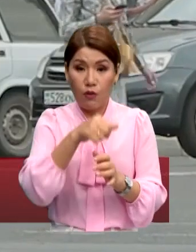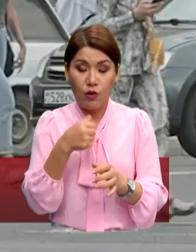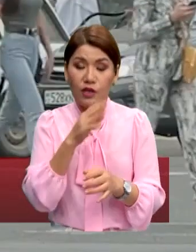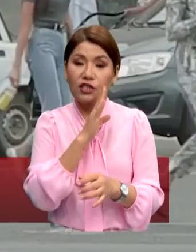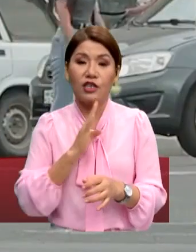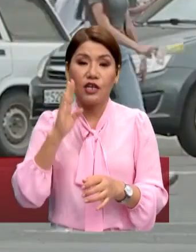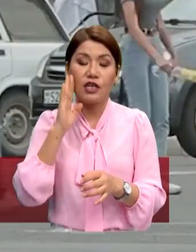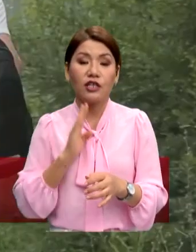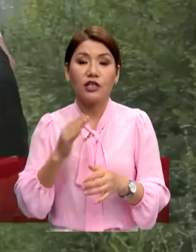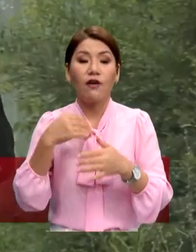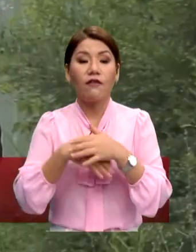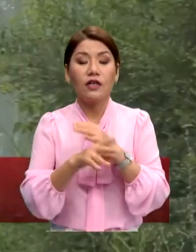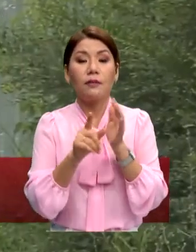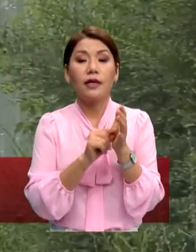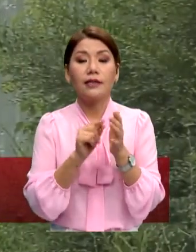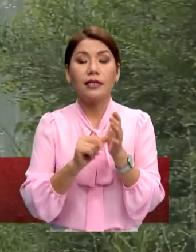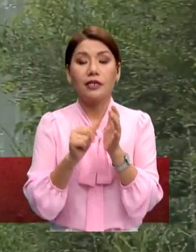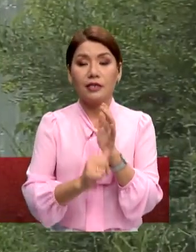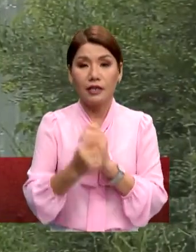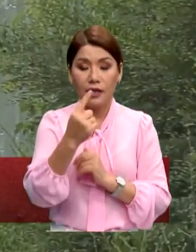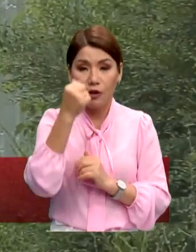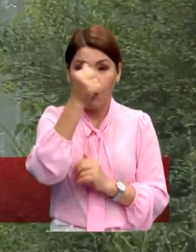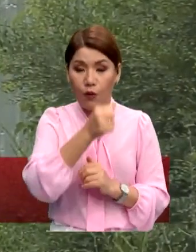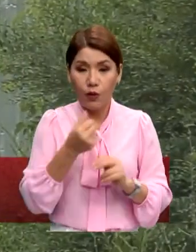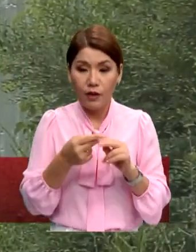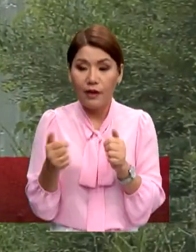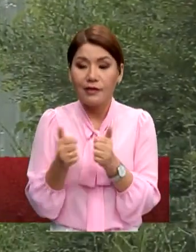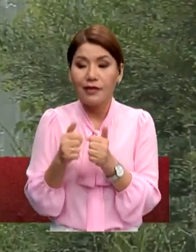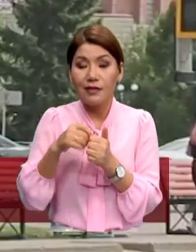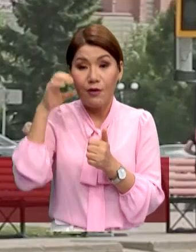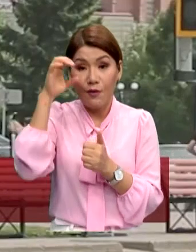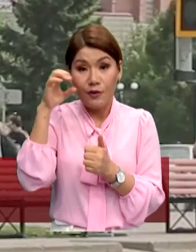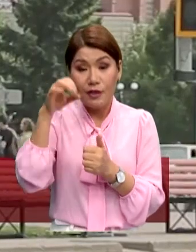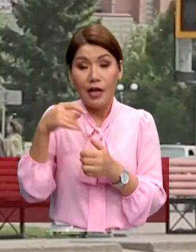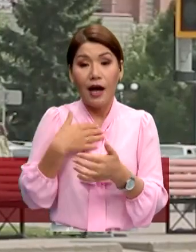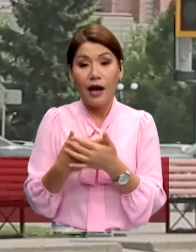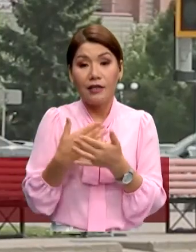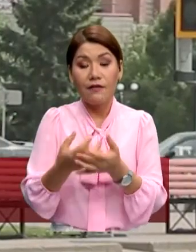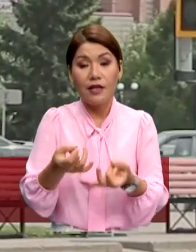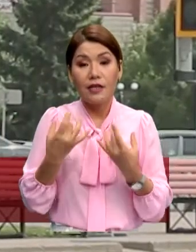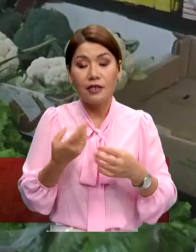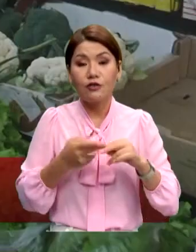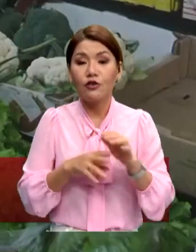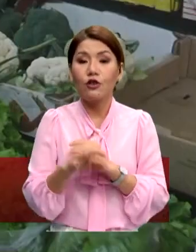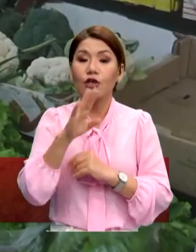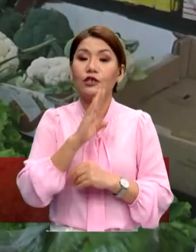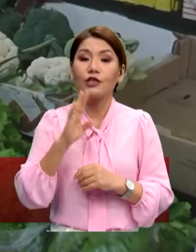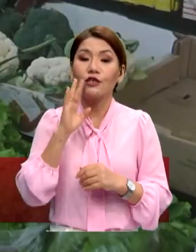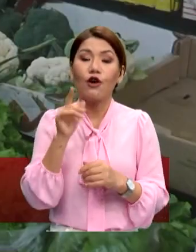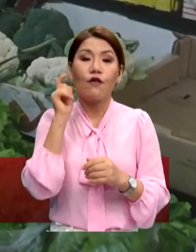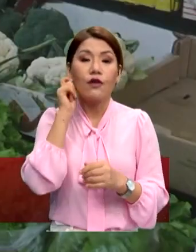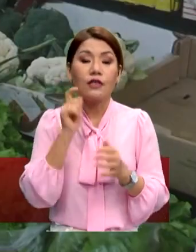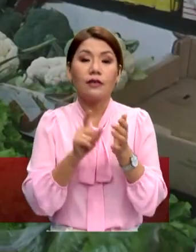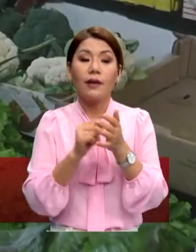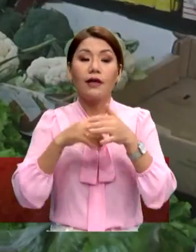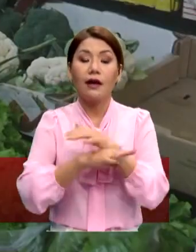будут выходить на пенсию в 61 год. При этом в соседнем Узбекистане, говорят активистки движения «Женщин Казахстана», возраст выхода